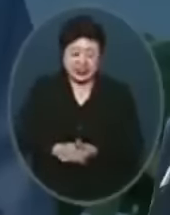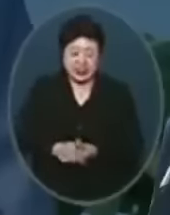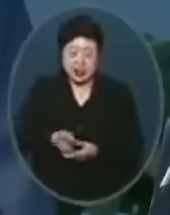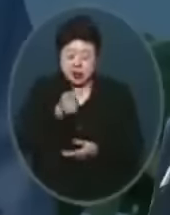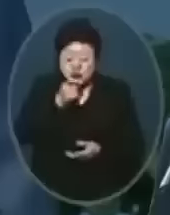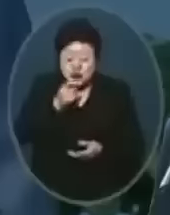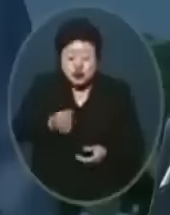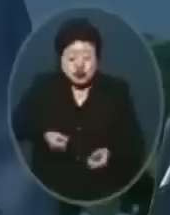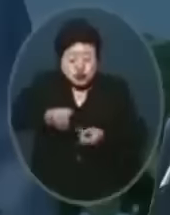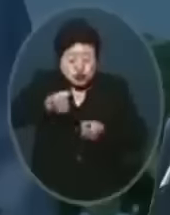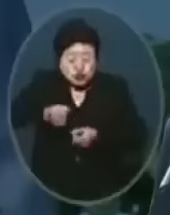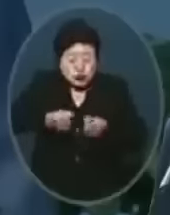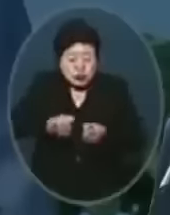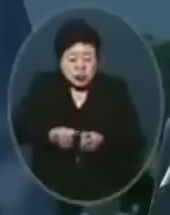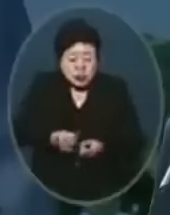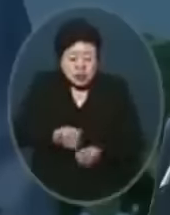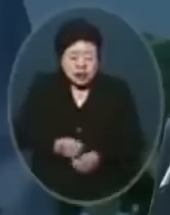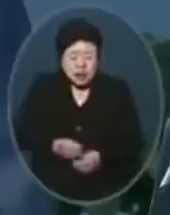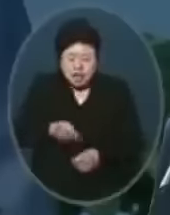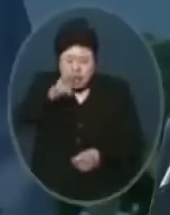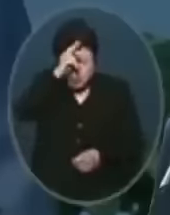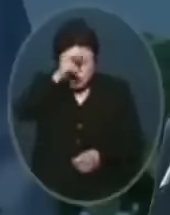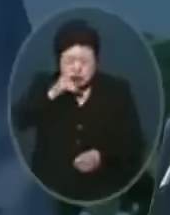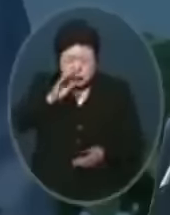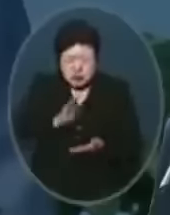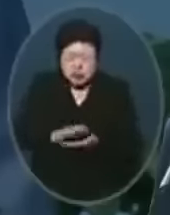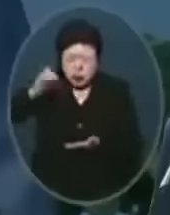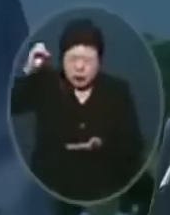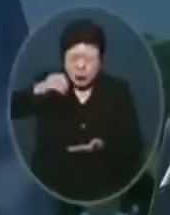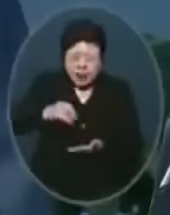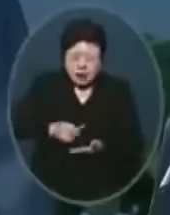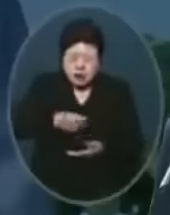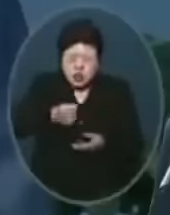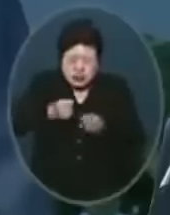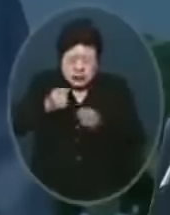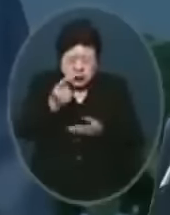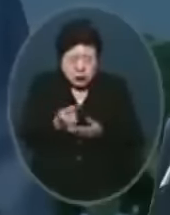길러지 12시에 물길러 나오지 않습니다.